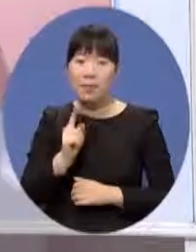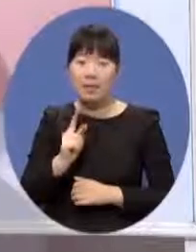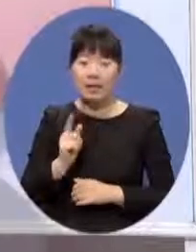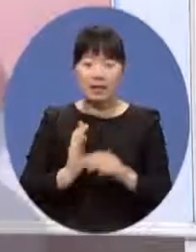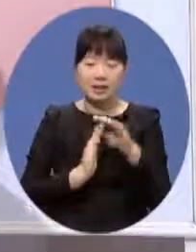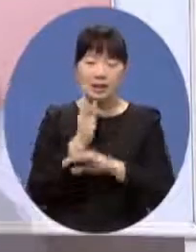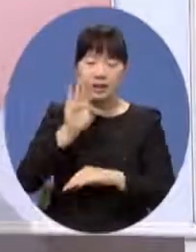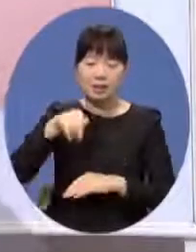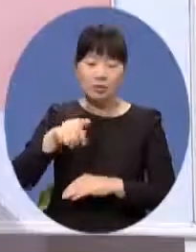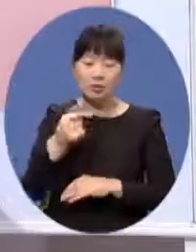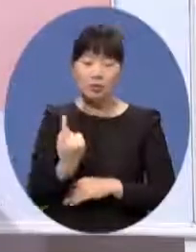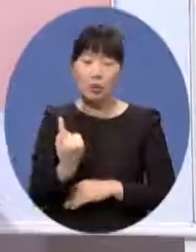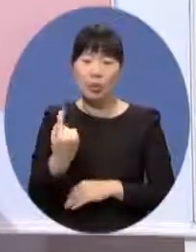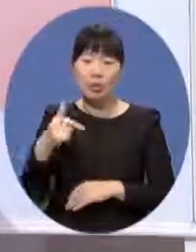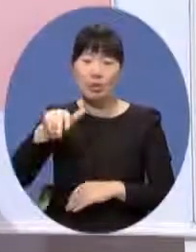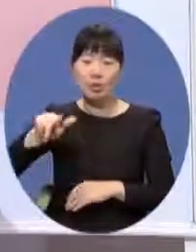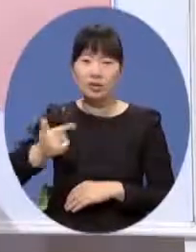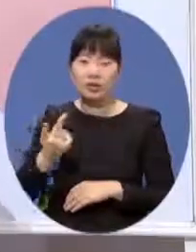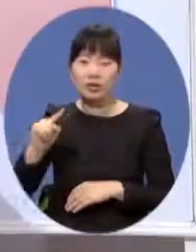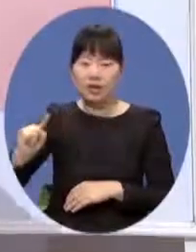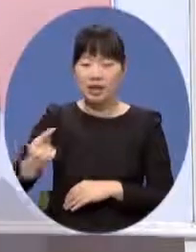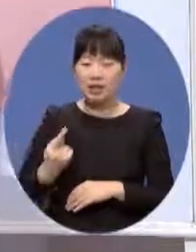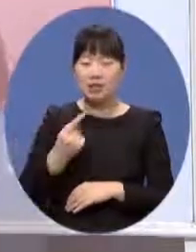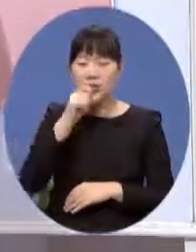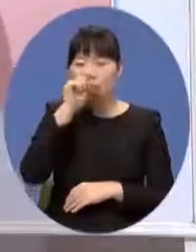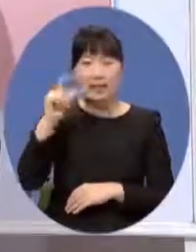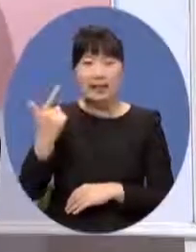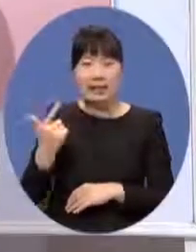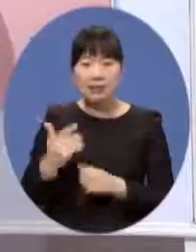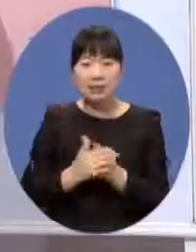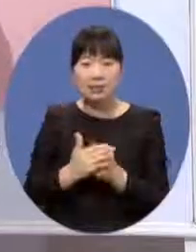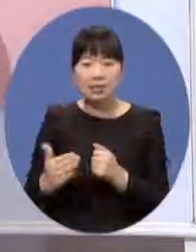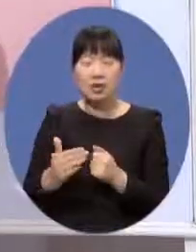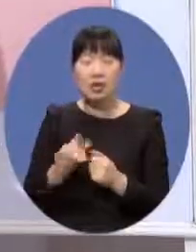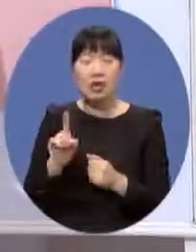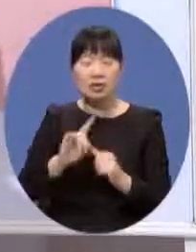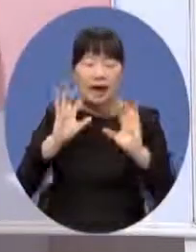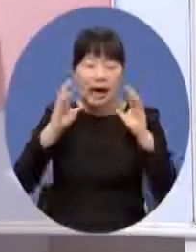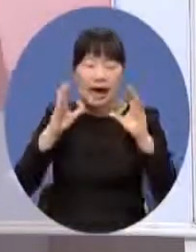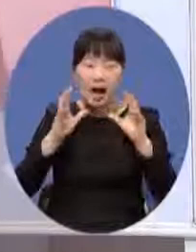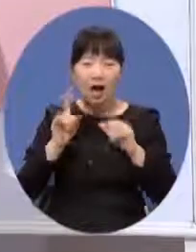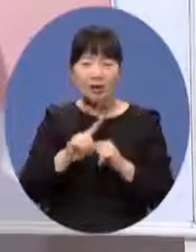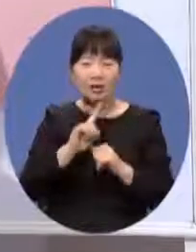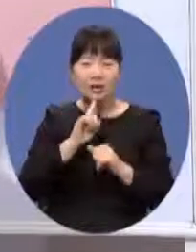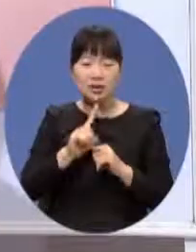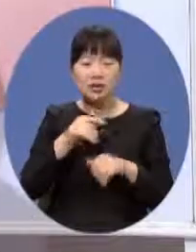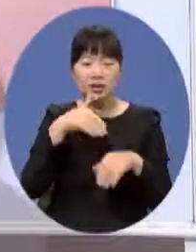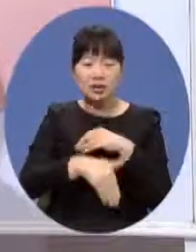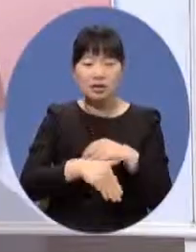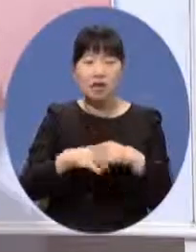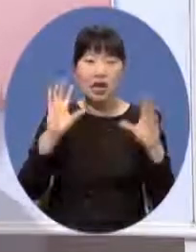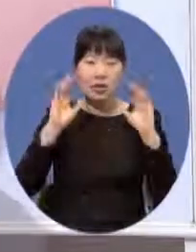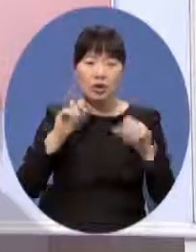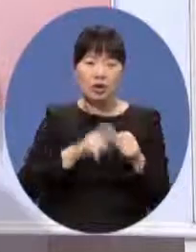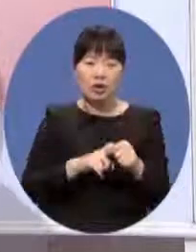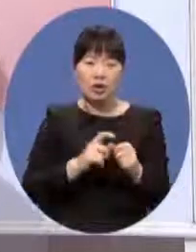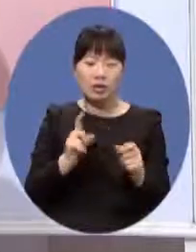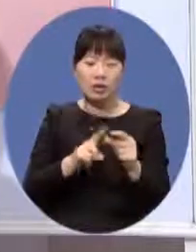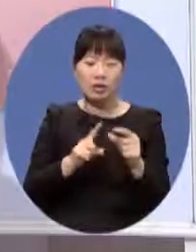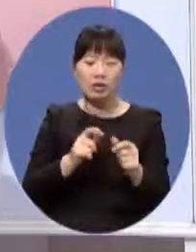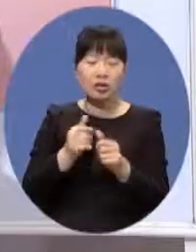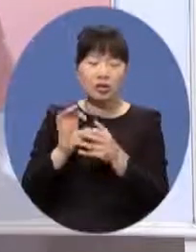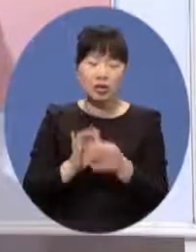지나친 부호 전환은 별로 좋지가 않다라는 거예요. 그래서 아이의 어떤 유아적인 어투나 유아적인 단어를 계속 따라